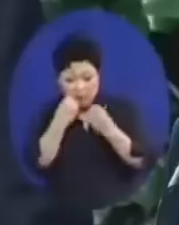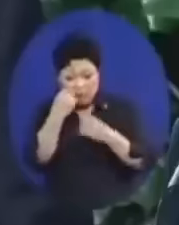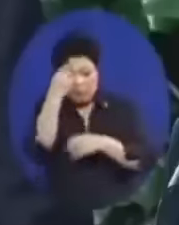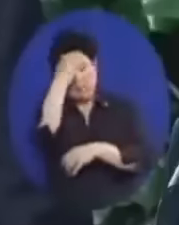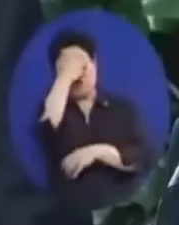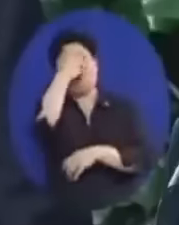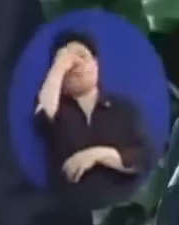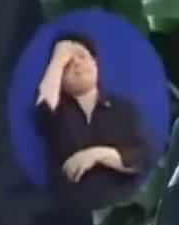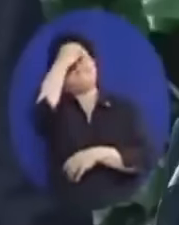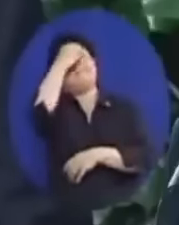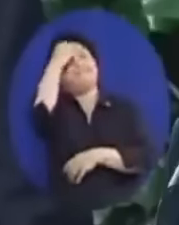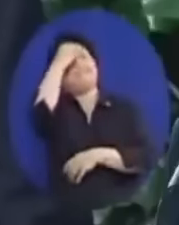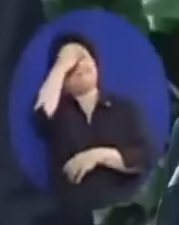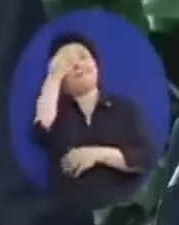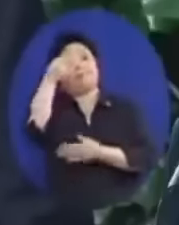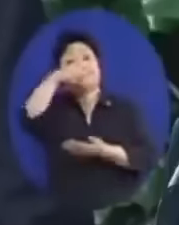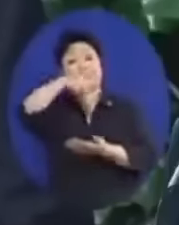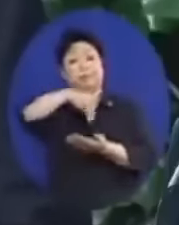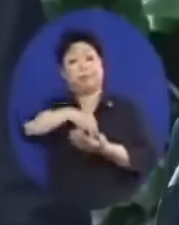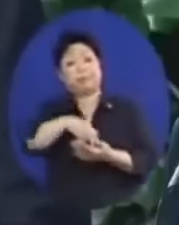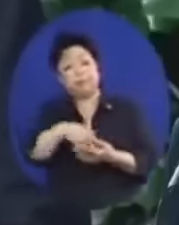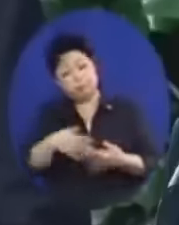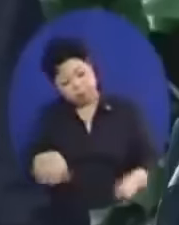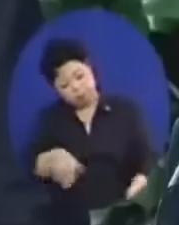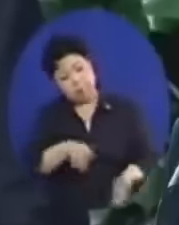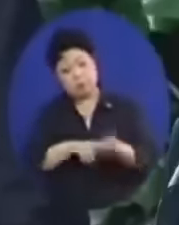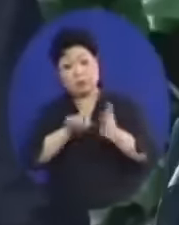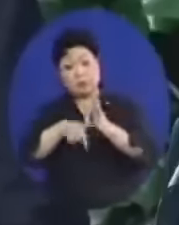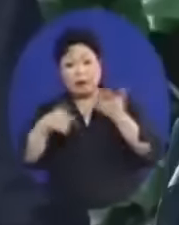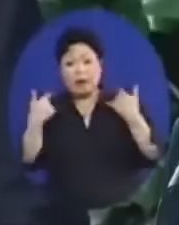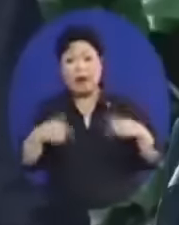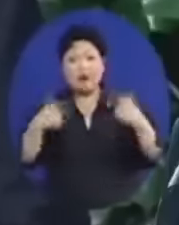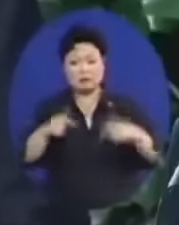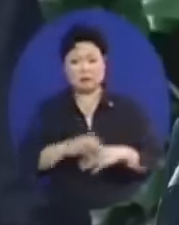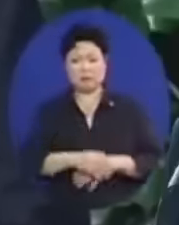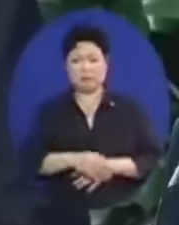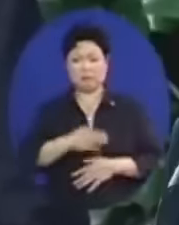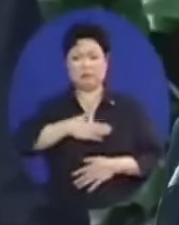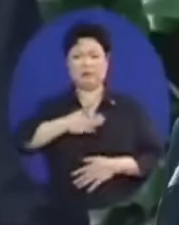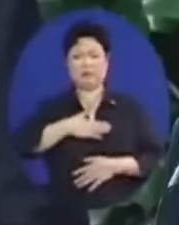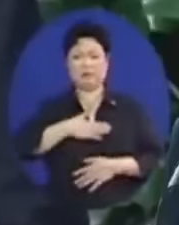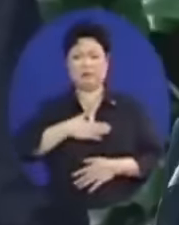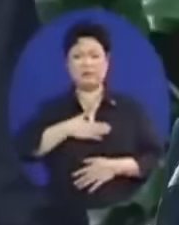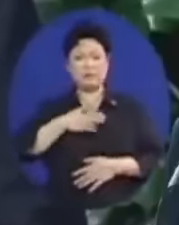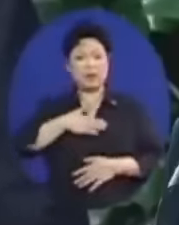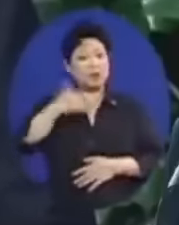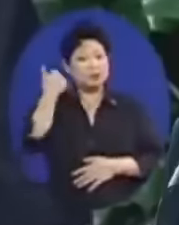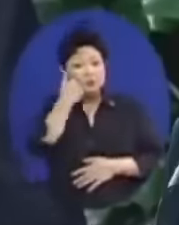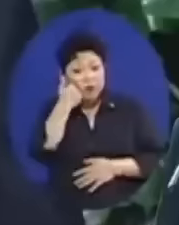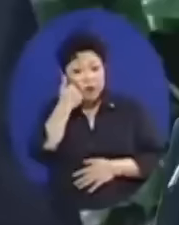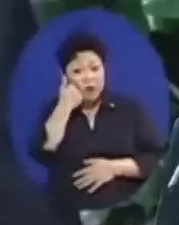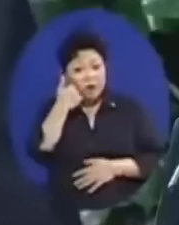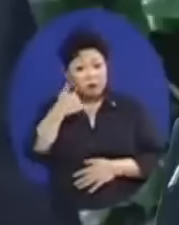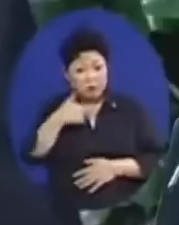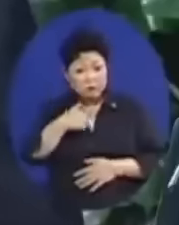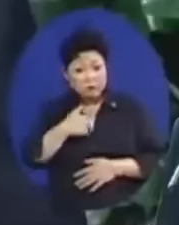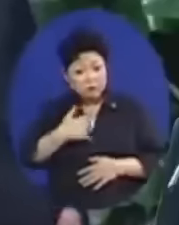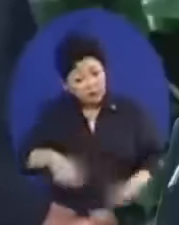어지럽고 일어날 기운이 없고 그럴 때도 항상 저는 내 정체성을 생각했습니다. 나는 이런 사람이